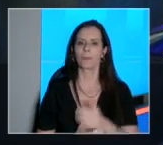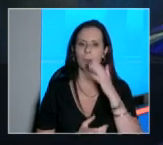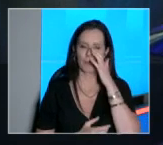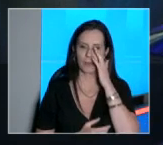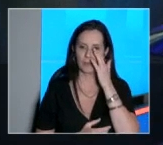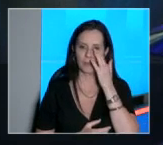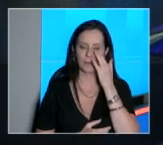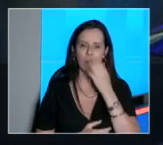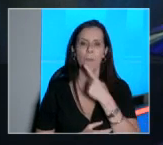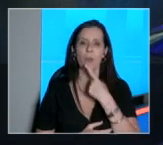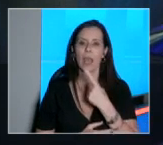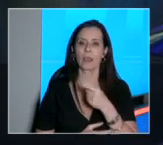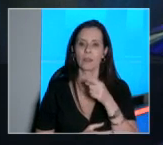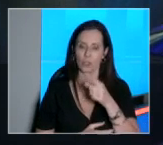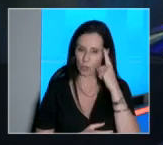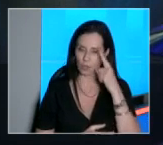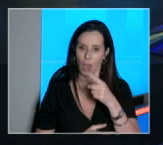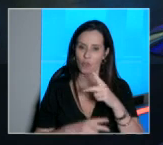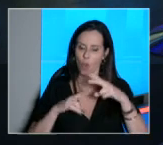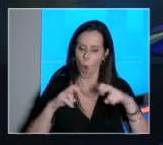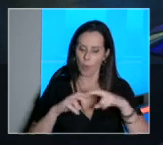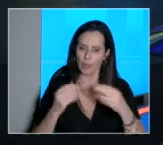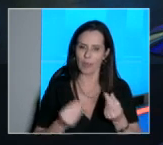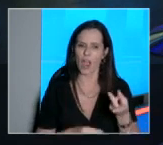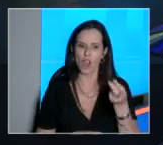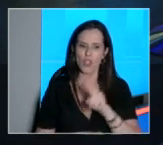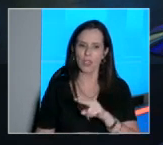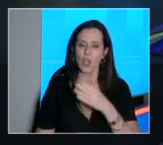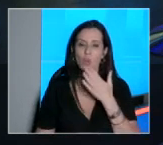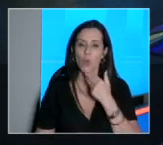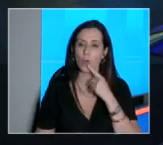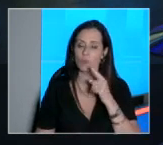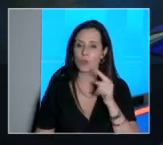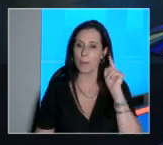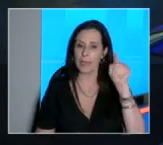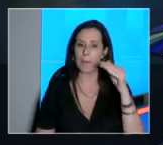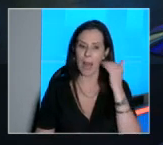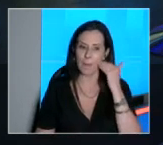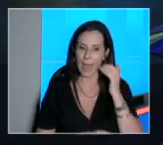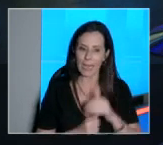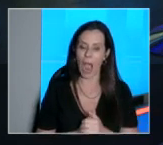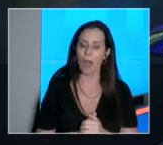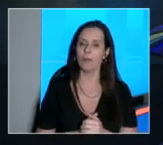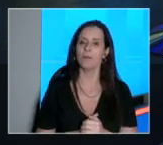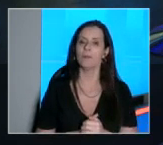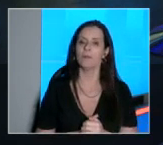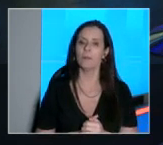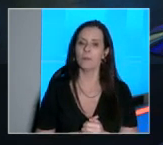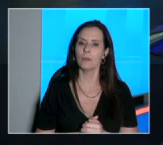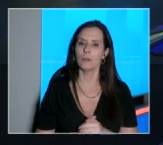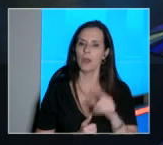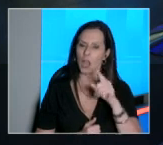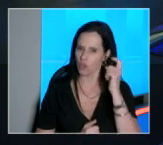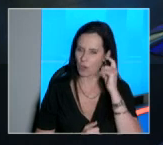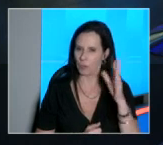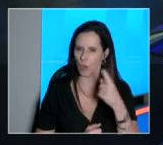תודה. תשמעי, בואי נדבר איתך על הצד השני, כי אני יודע שאת חוקרת את הצד השני של היהודים והישראלים שמגיעים לארצות הברית. נכון. את